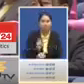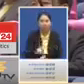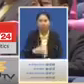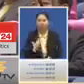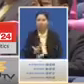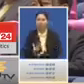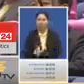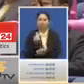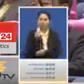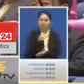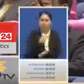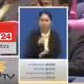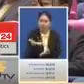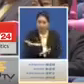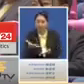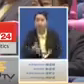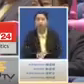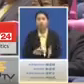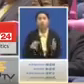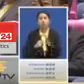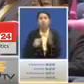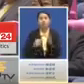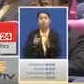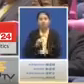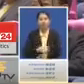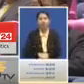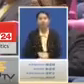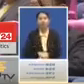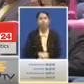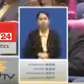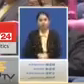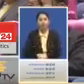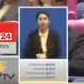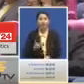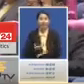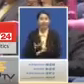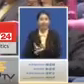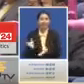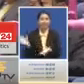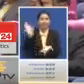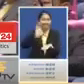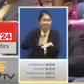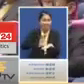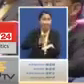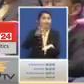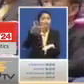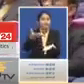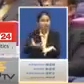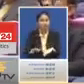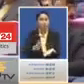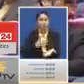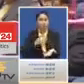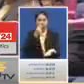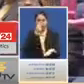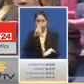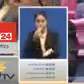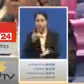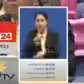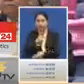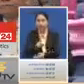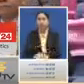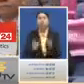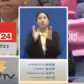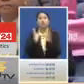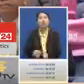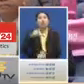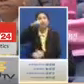ให้เมื่อให้เม็ดยาไปแล้วเนี่ยเราก็จะได้ติดตามดูอาการของคนป่วยอาการของประเทศไทยถ้